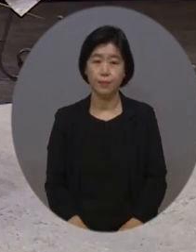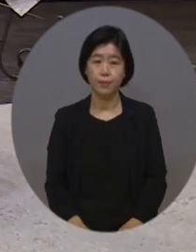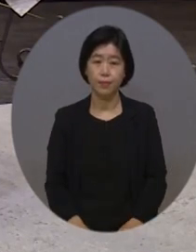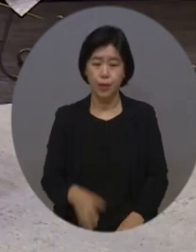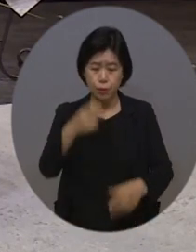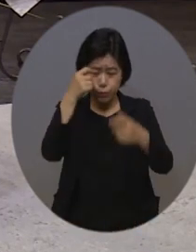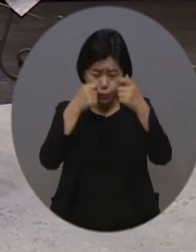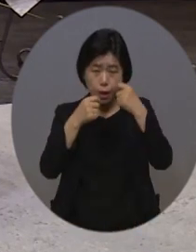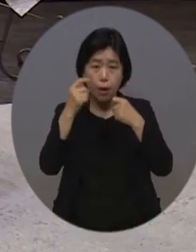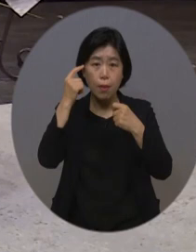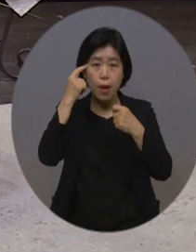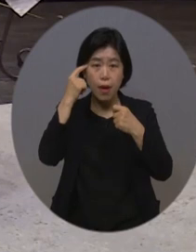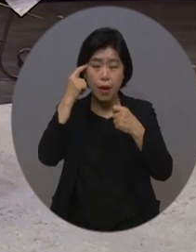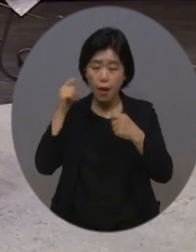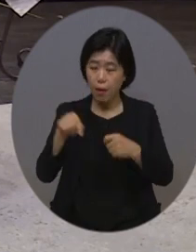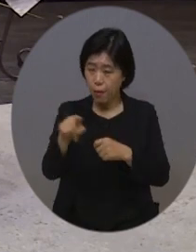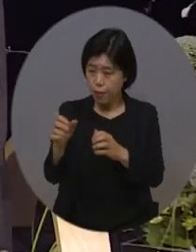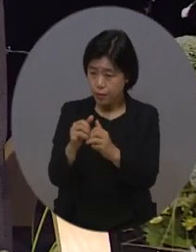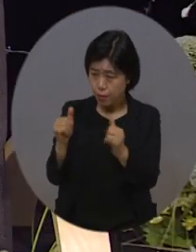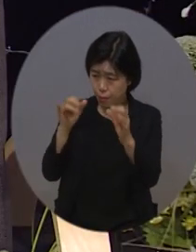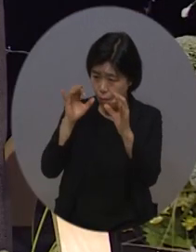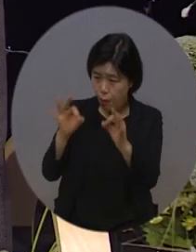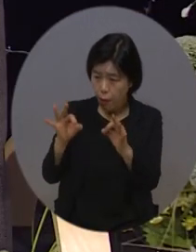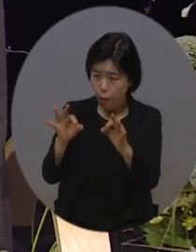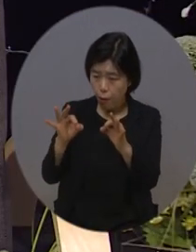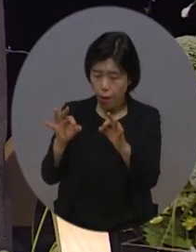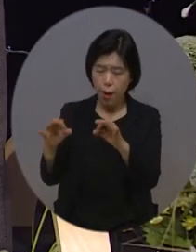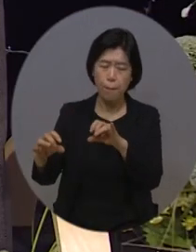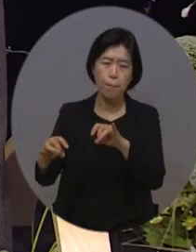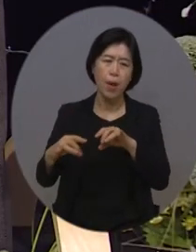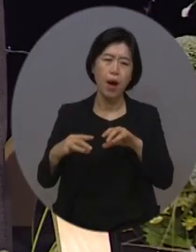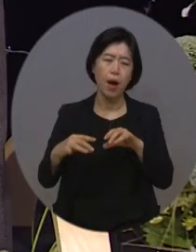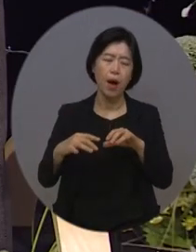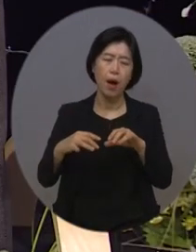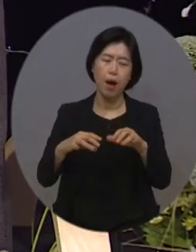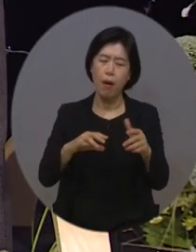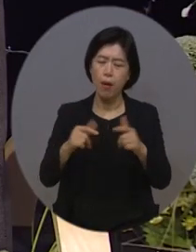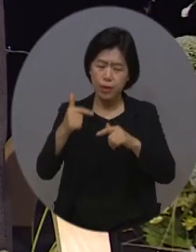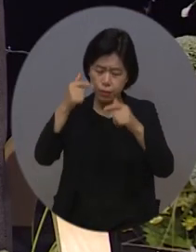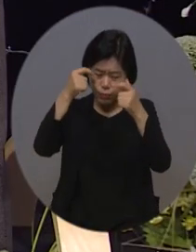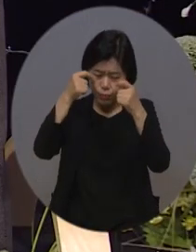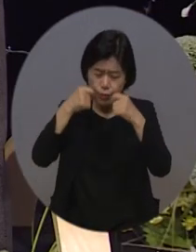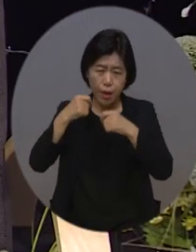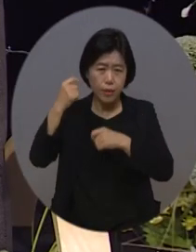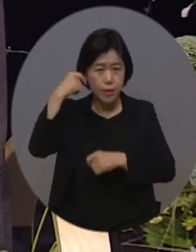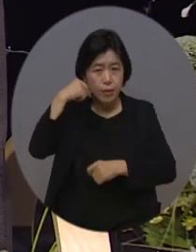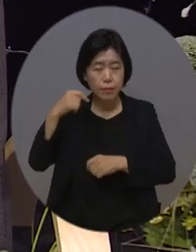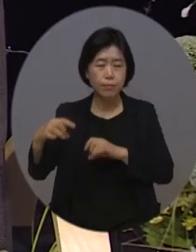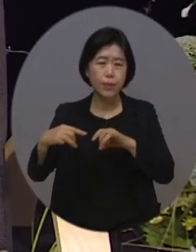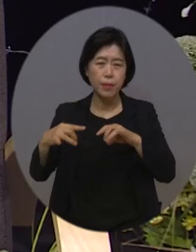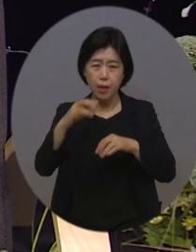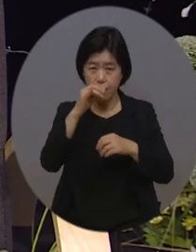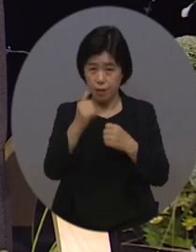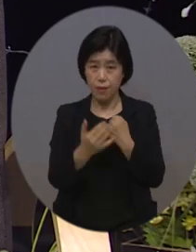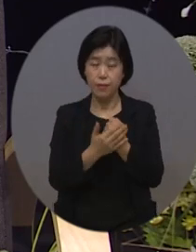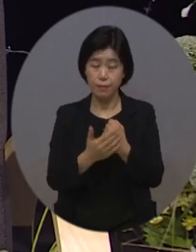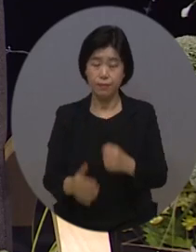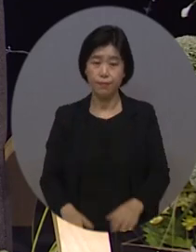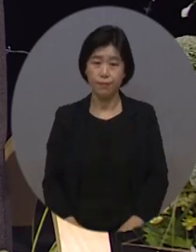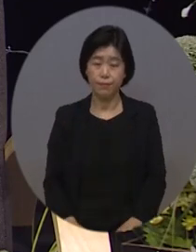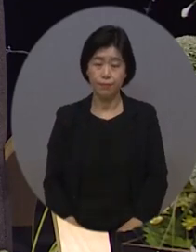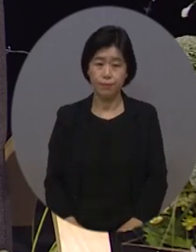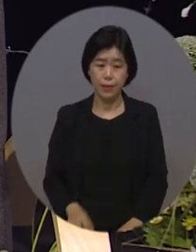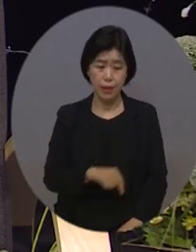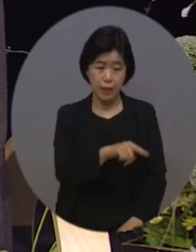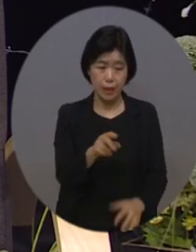움직이는 동요라는 통증입니다. 눈물이 말라 진물로 노래하는 나대아리들이 마리아 상처럼